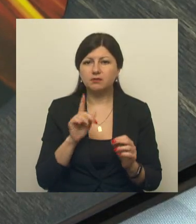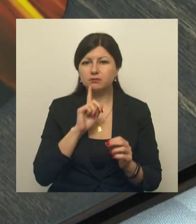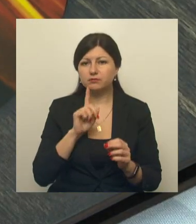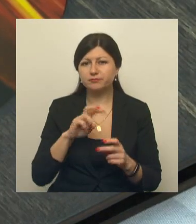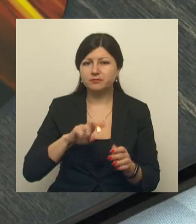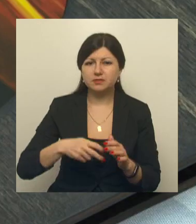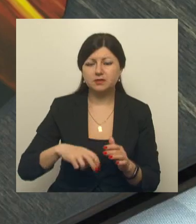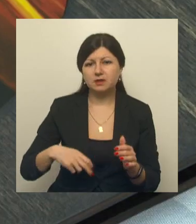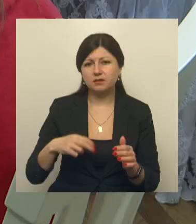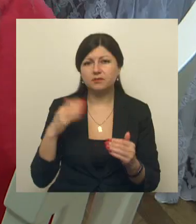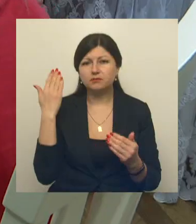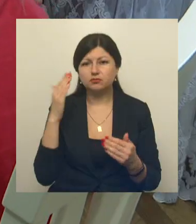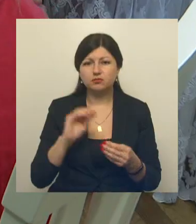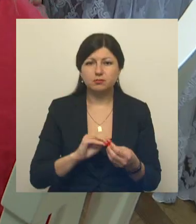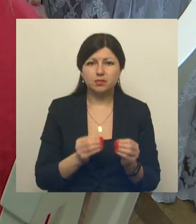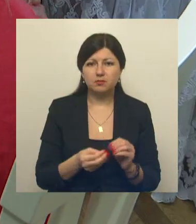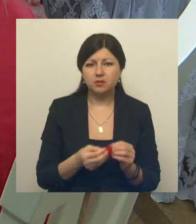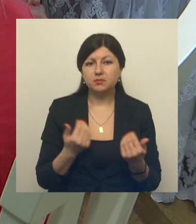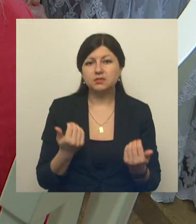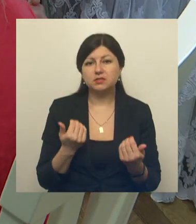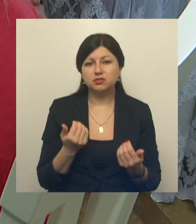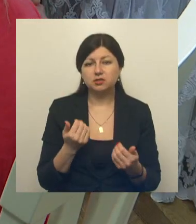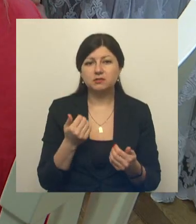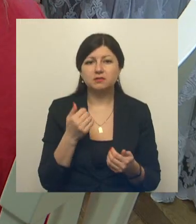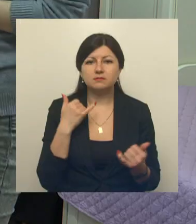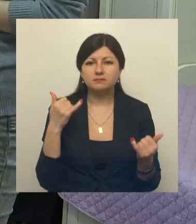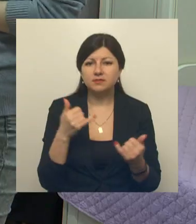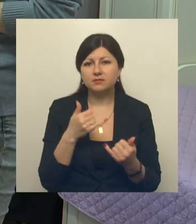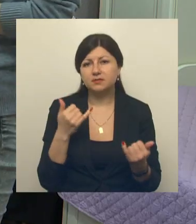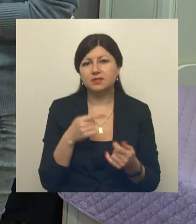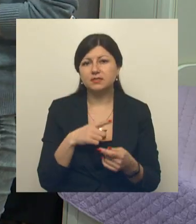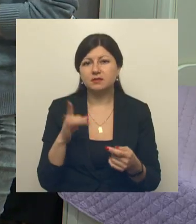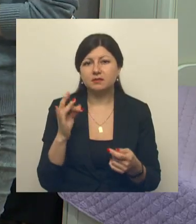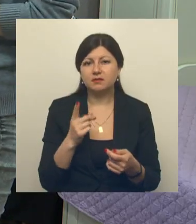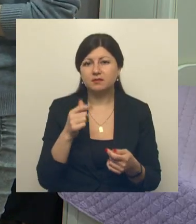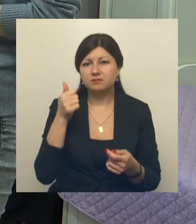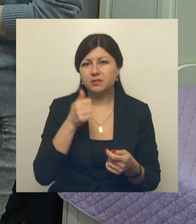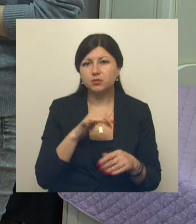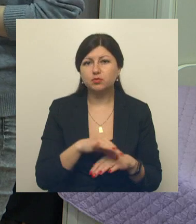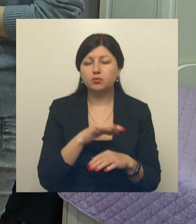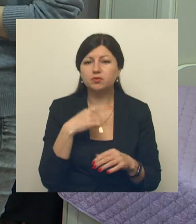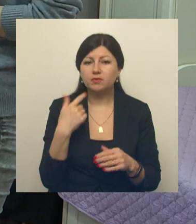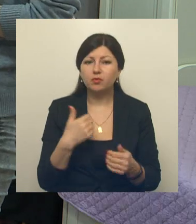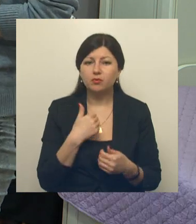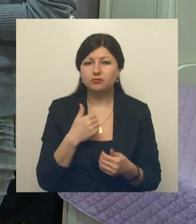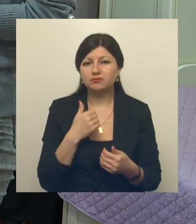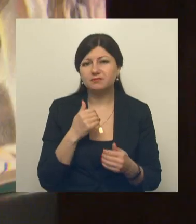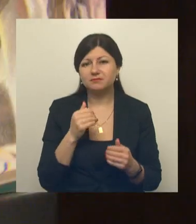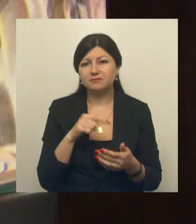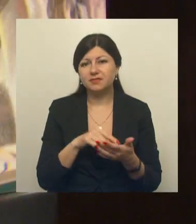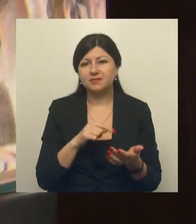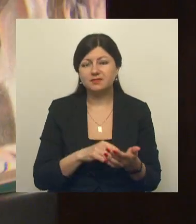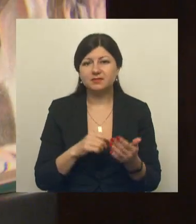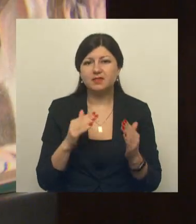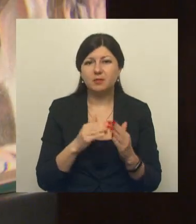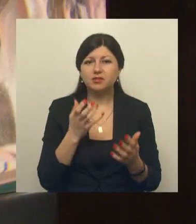стороне чужих проблем. Сейчас с Вячеславом созваниваются несколько раз в месяц. Супруга говорит, хочется поделиться частичкой